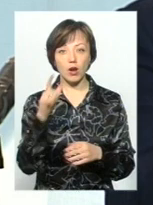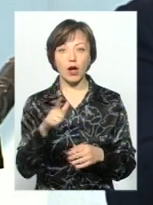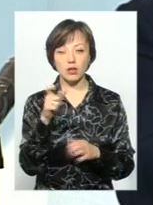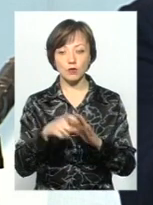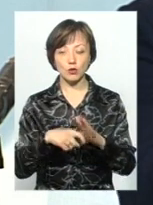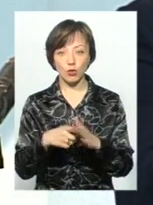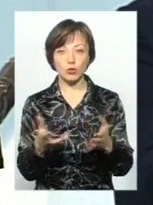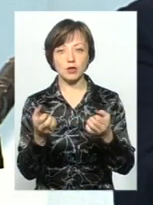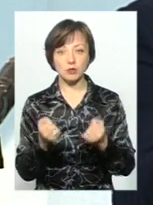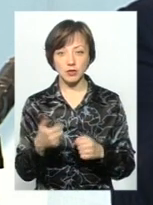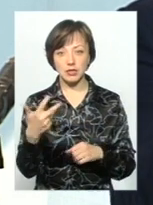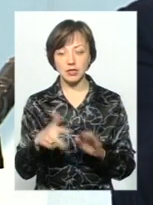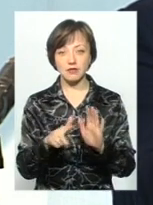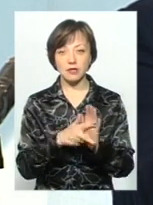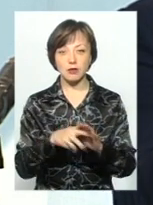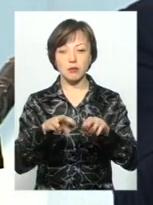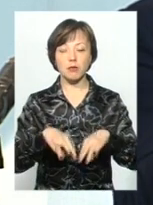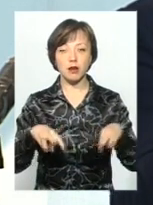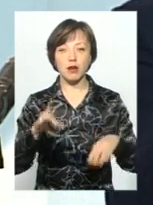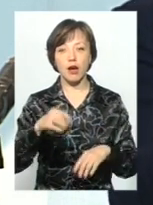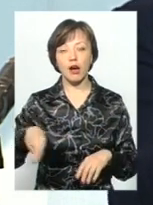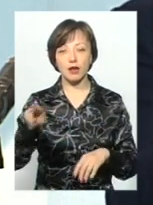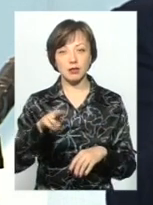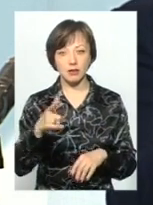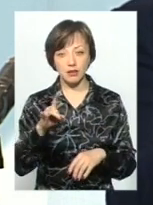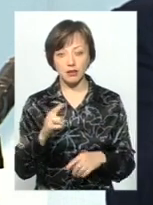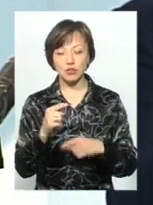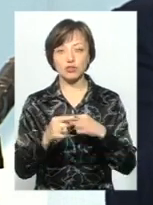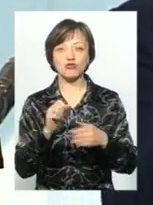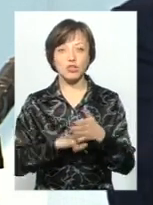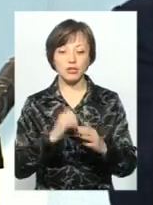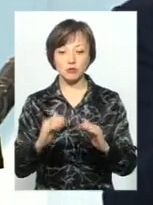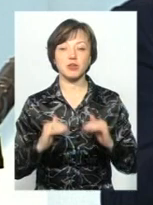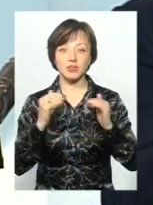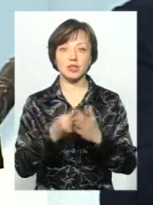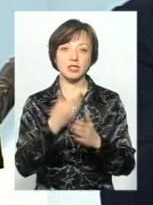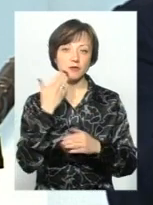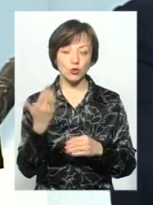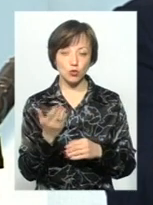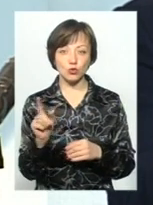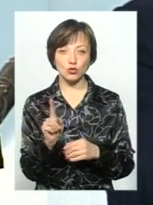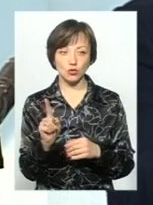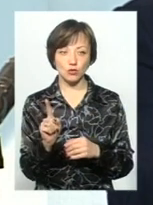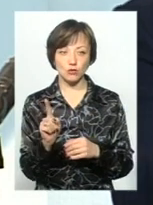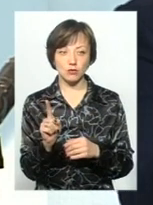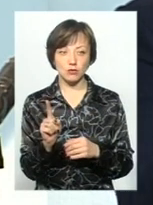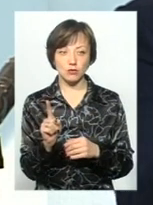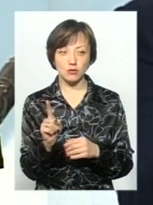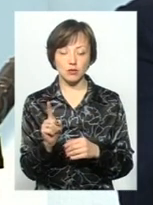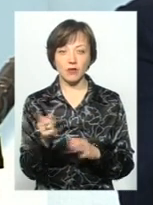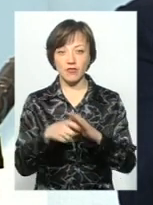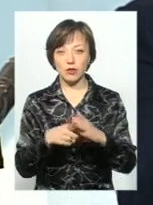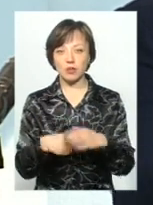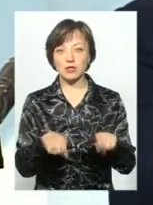Укргазвидобування отримує 38 мільярдів гривень через підвищення тарифів, звітує про те, що